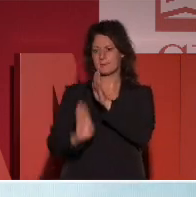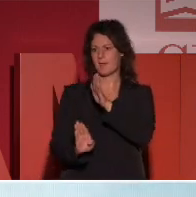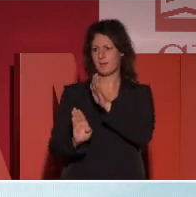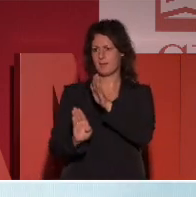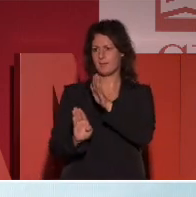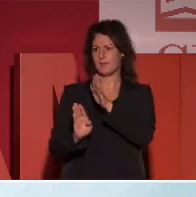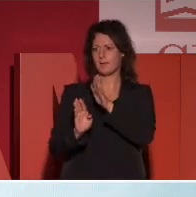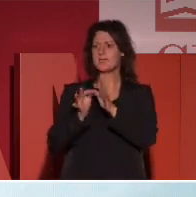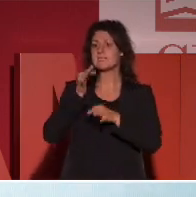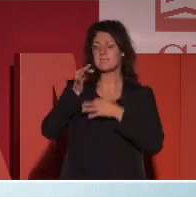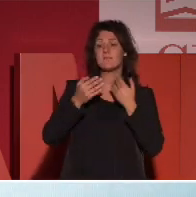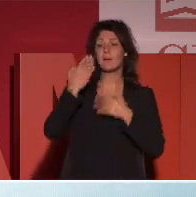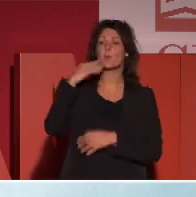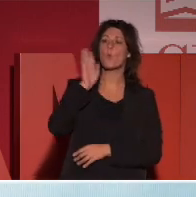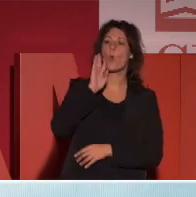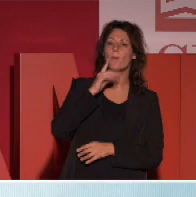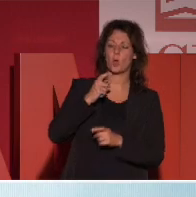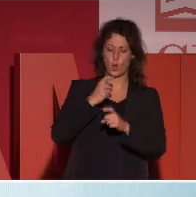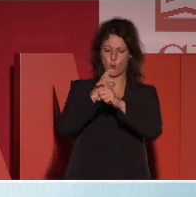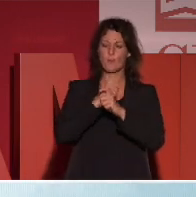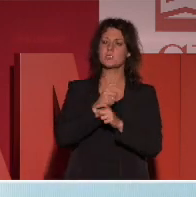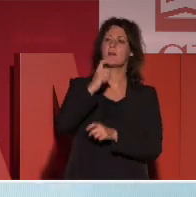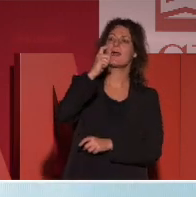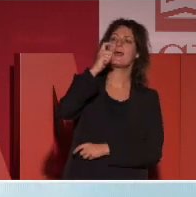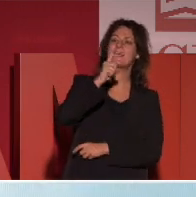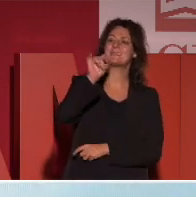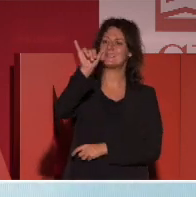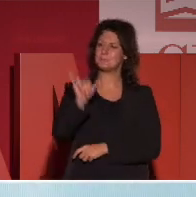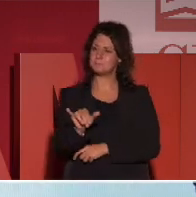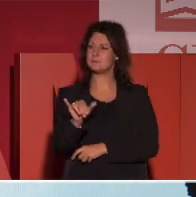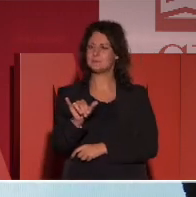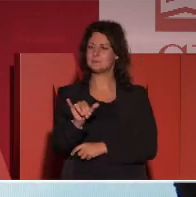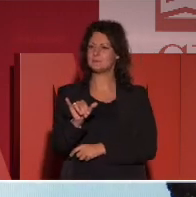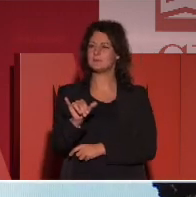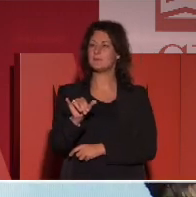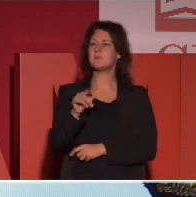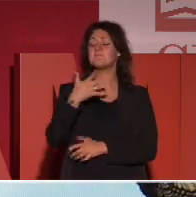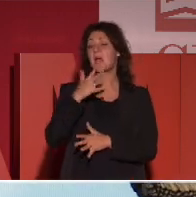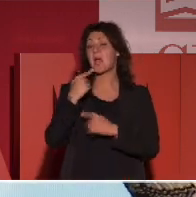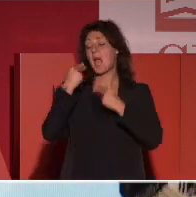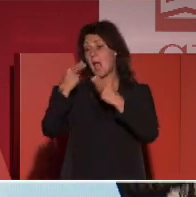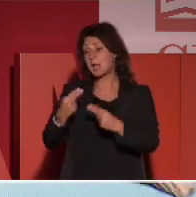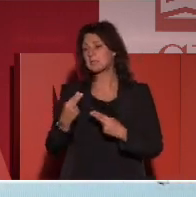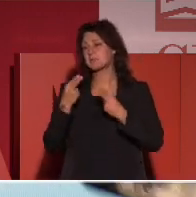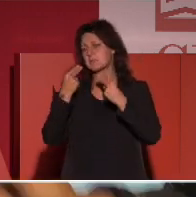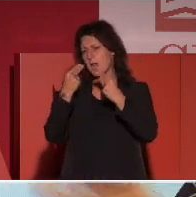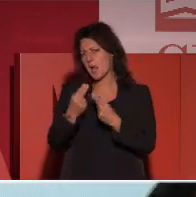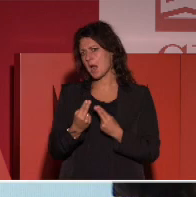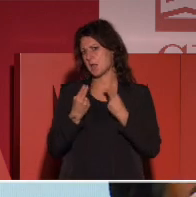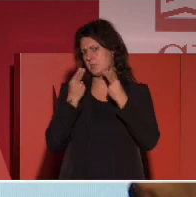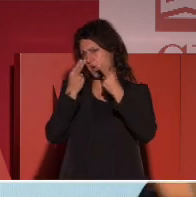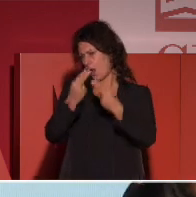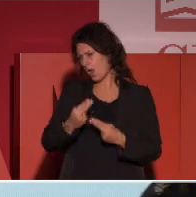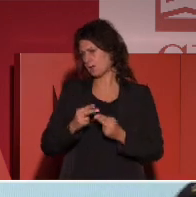vorrà il tempo che ci vorrà lui sostiene che l'estinzione definitiva avverrà intorno al 200 e mila e 200 mila e 9 per carità